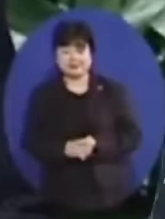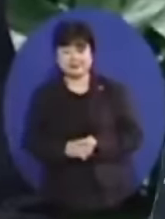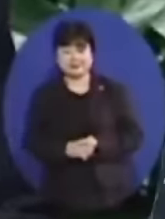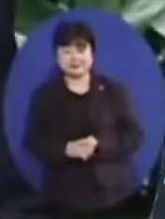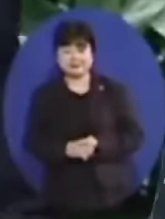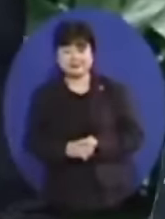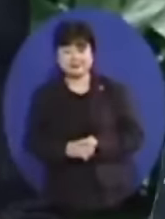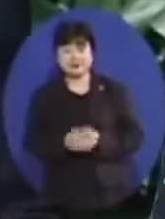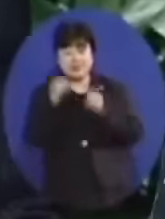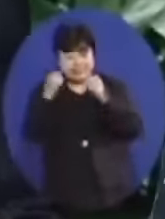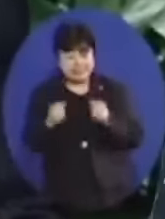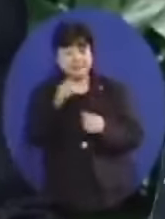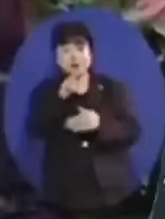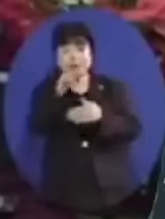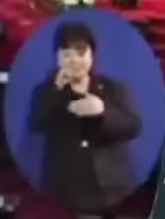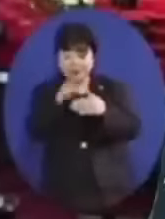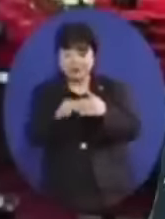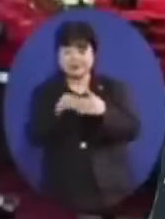우리의 삶은